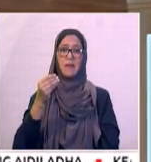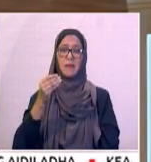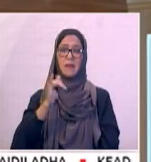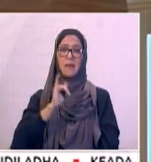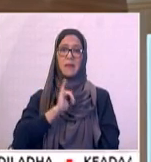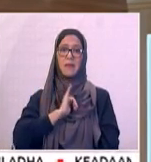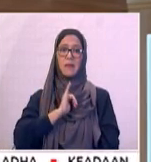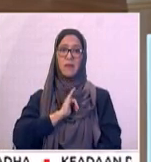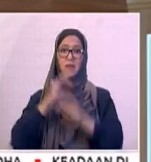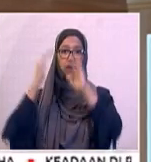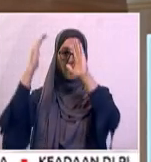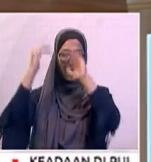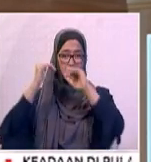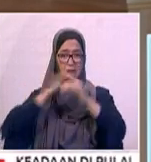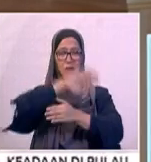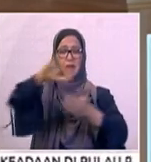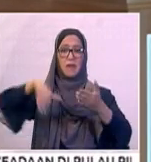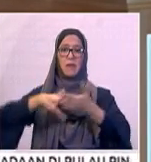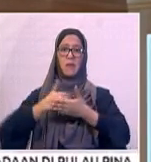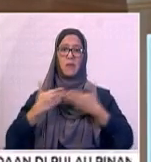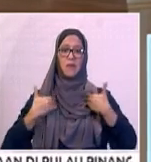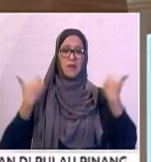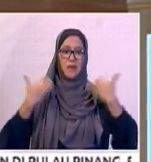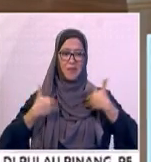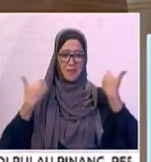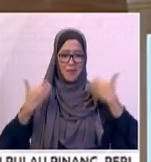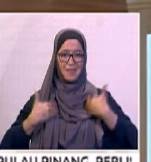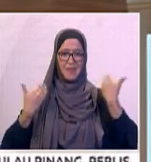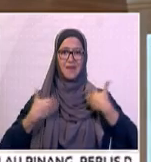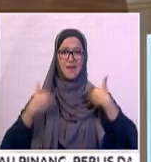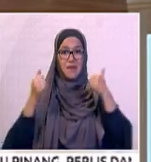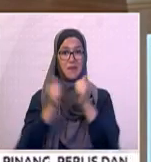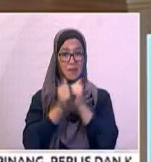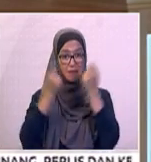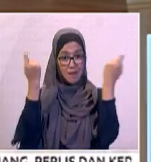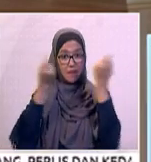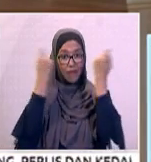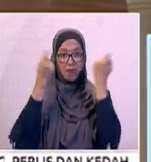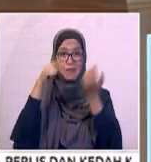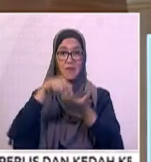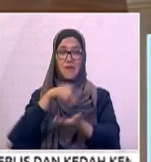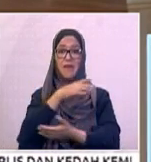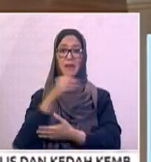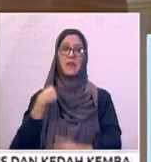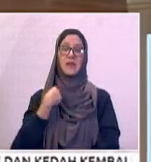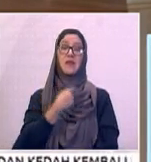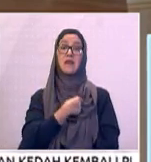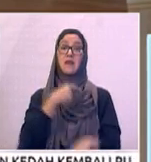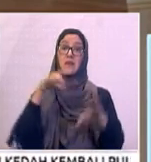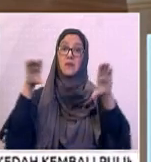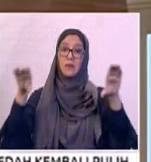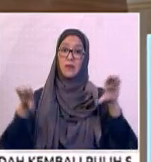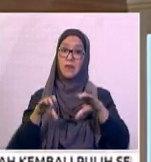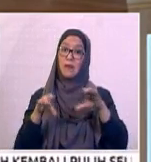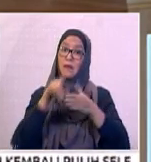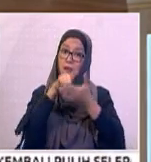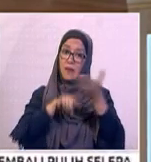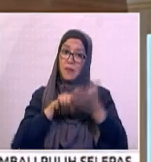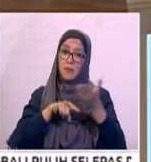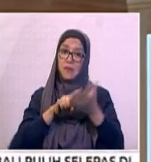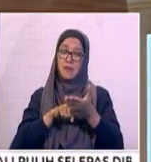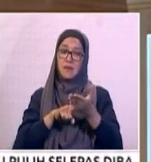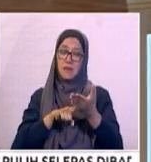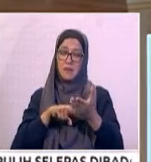berharap kita semua gembira dengan perayaan ini dan kita lakukan apa yang dikehendaki